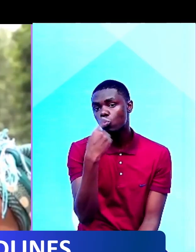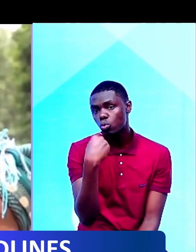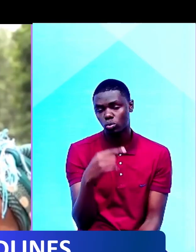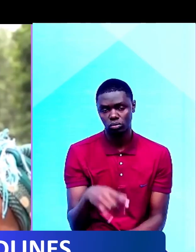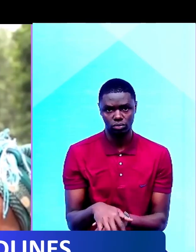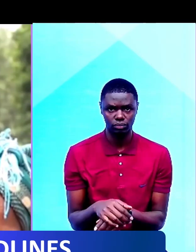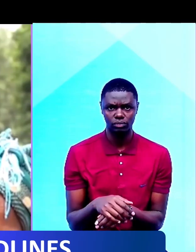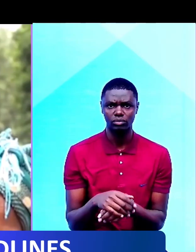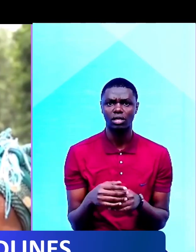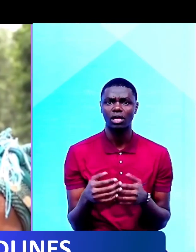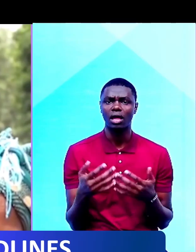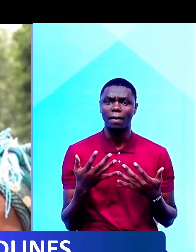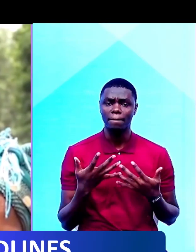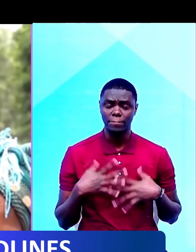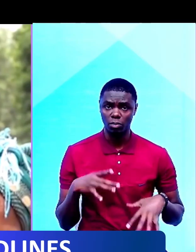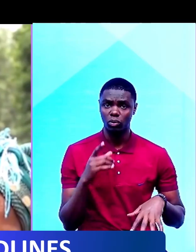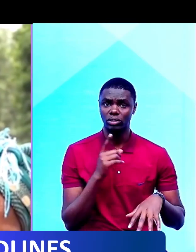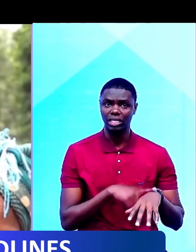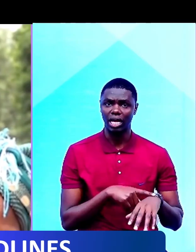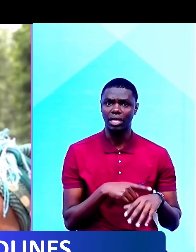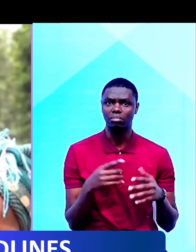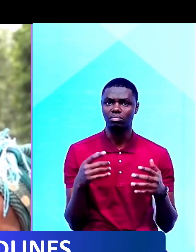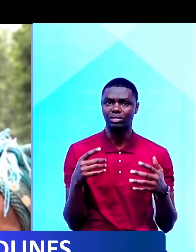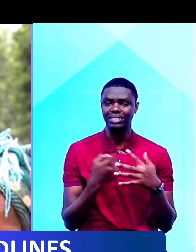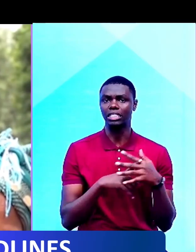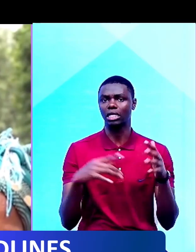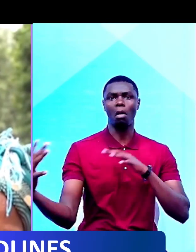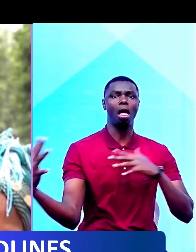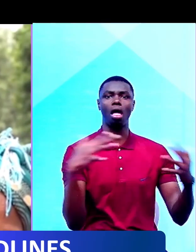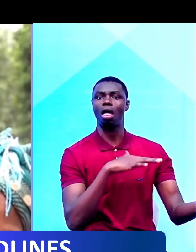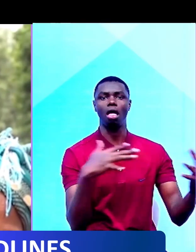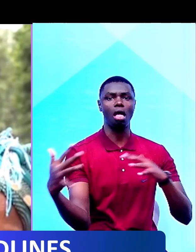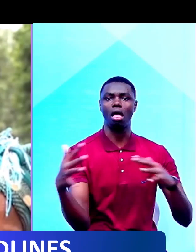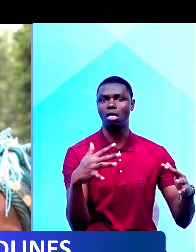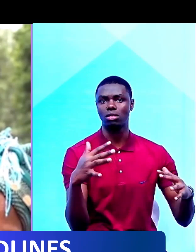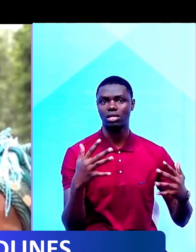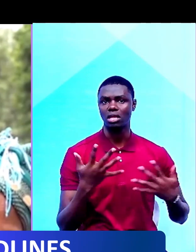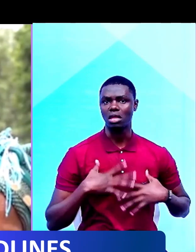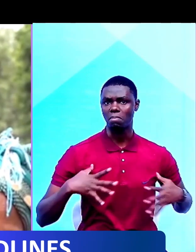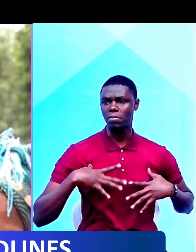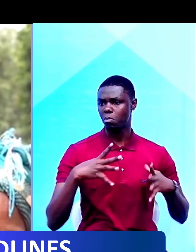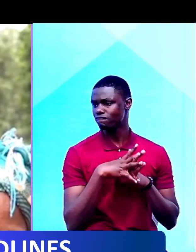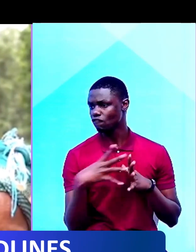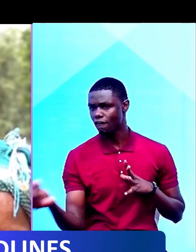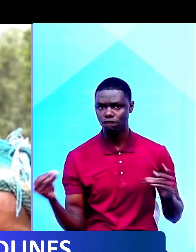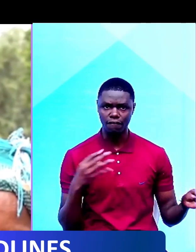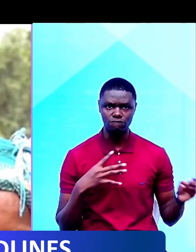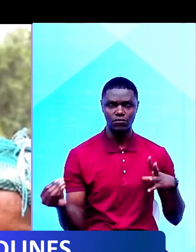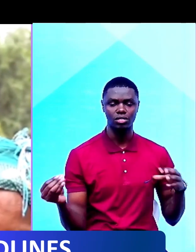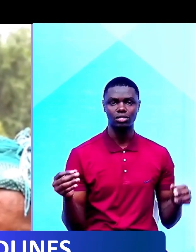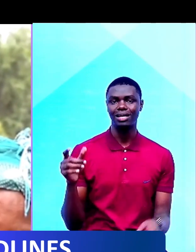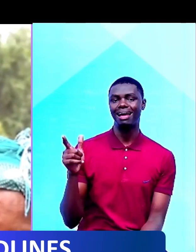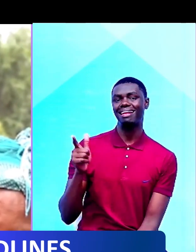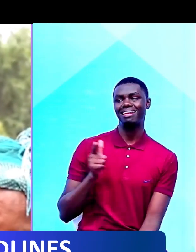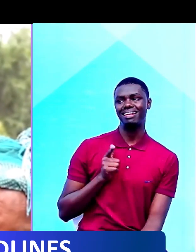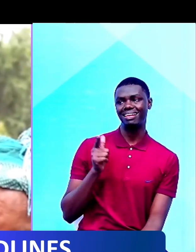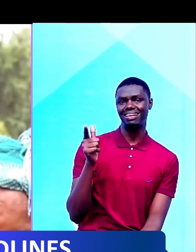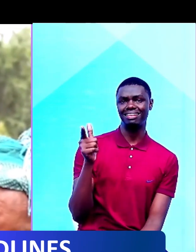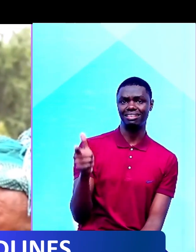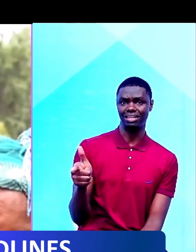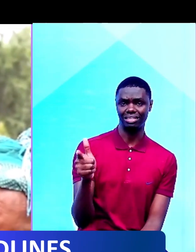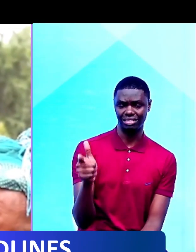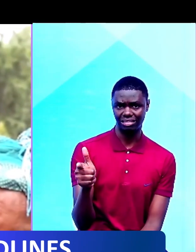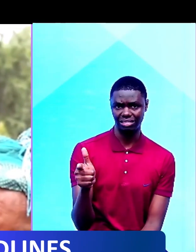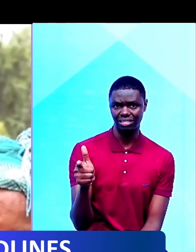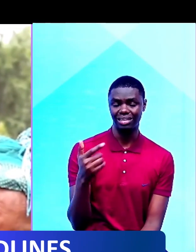watu wakati walianza hiyo commotion yao, watu wakirudi kupotea na huku, huyo madam Junior alikuwa na bunduki